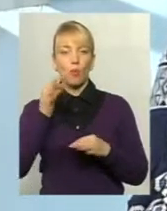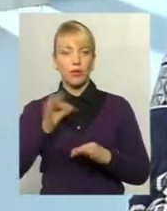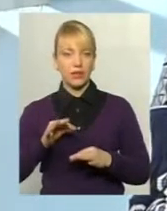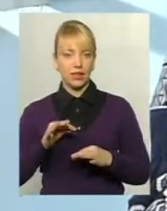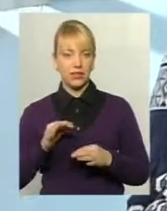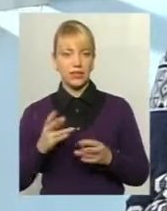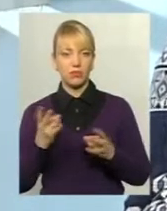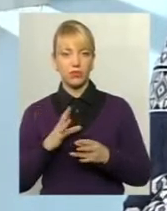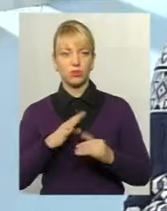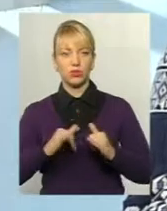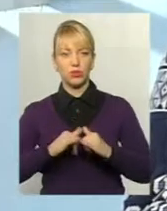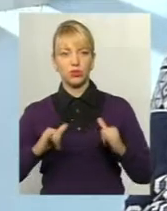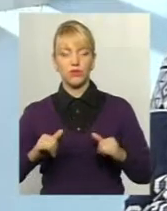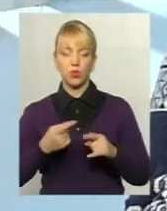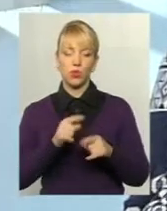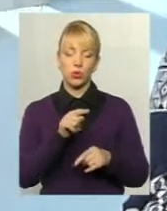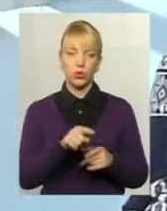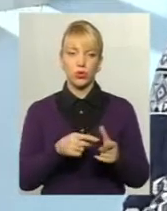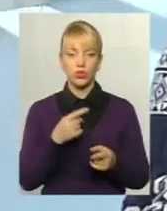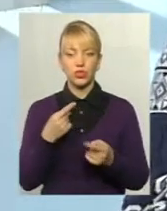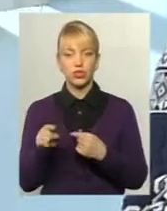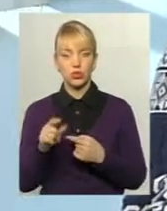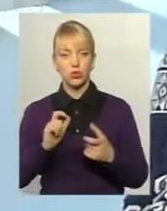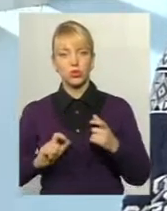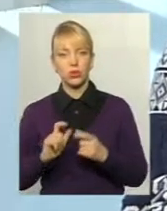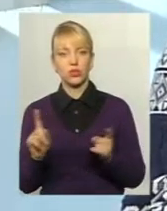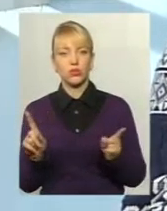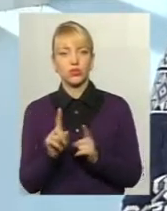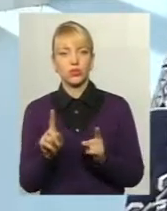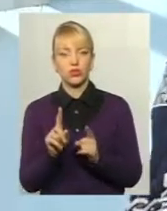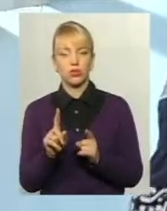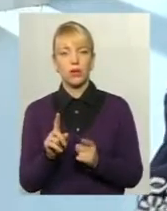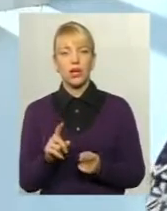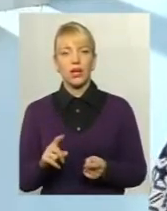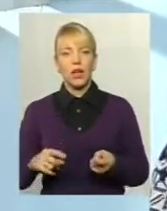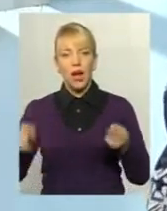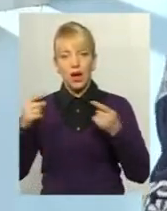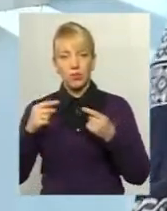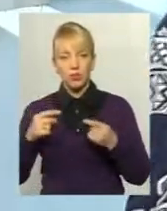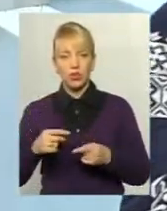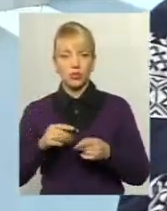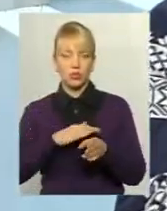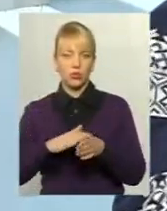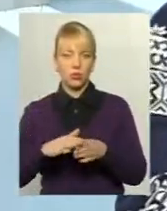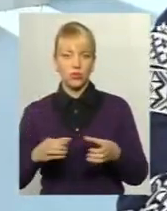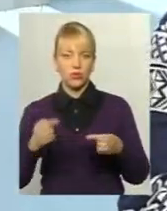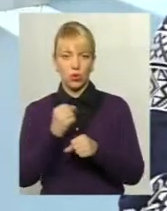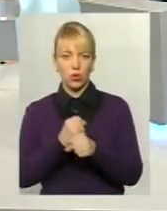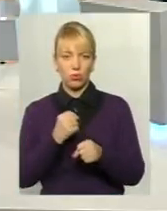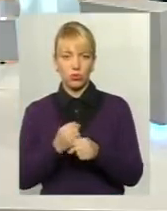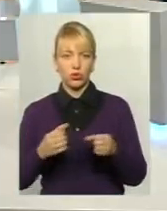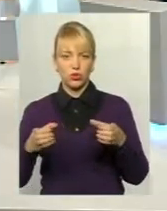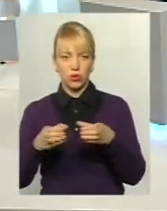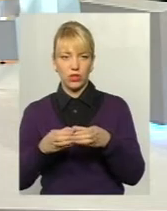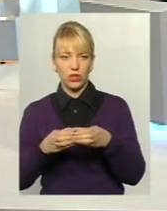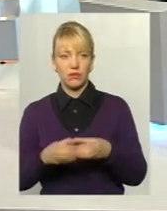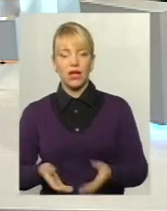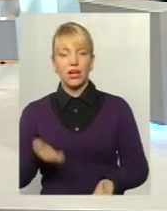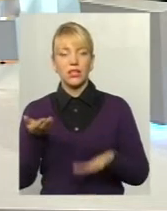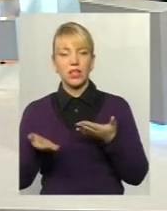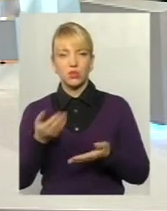бути розвинені у того чи іншого студента, аби гармонійно доповнити виробничий колектив. Власне, якщо говорити